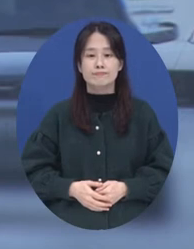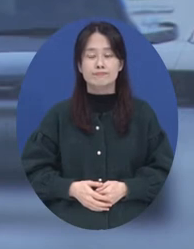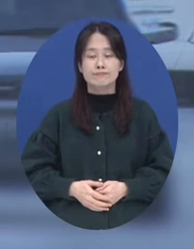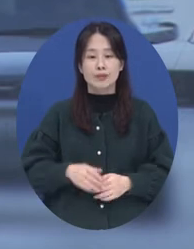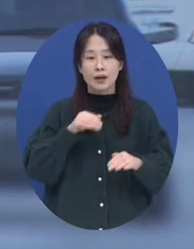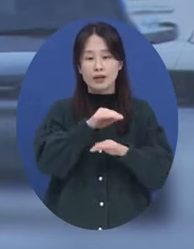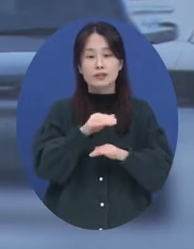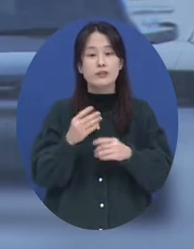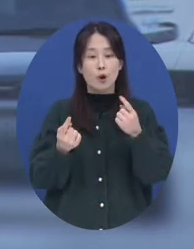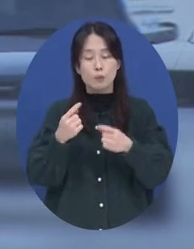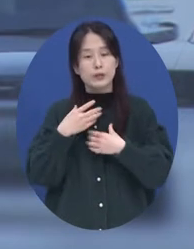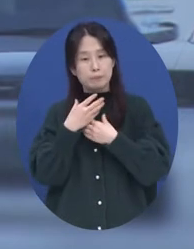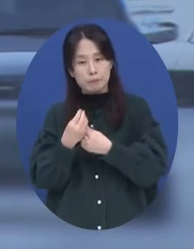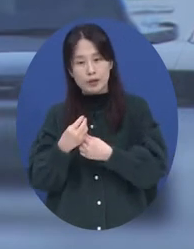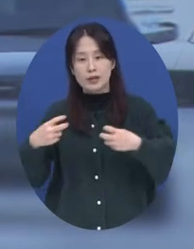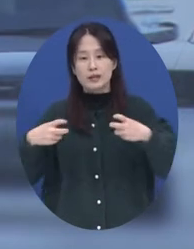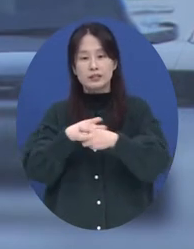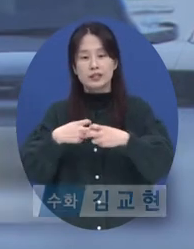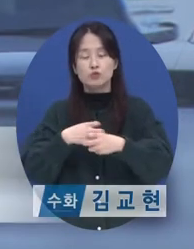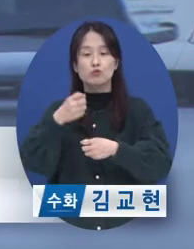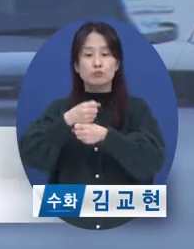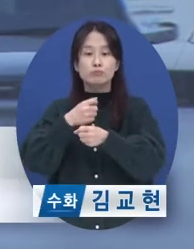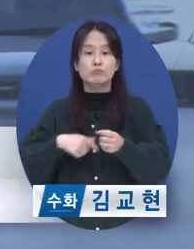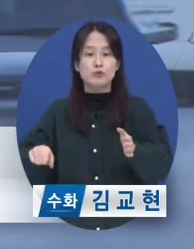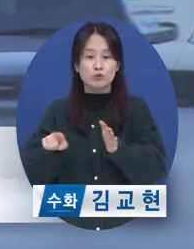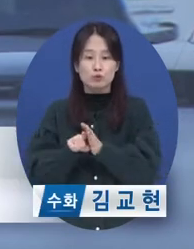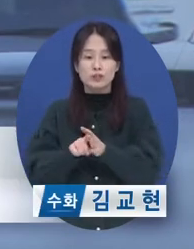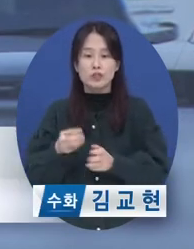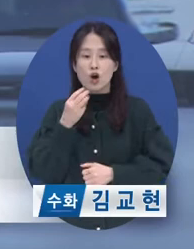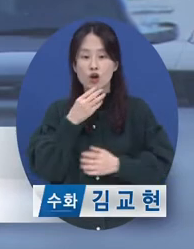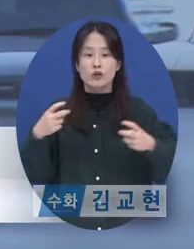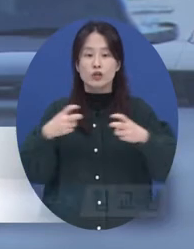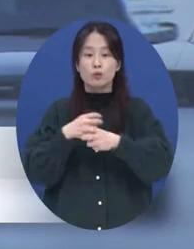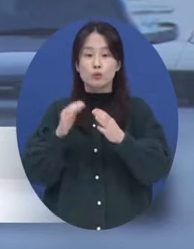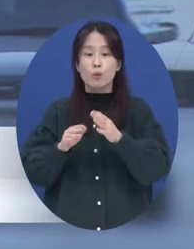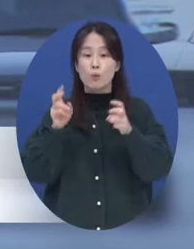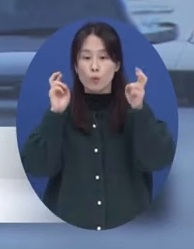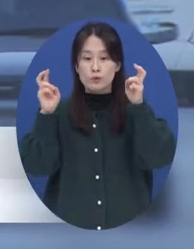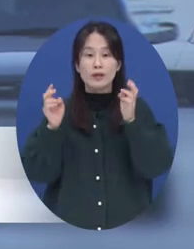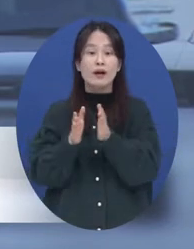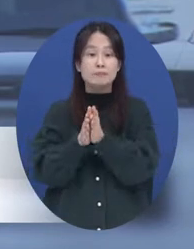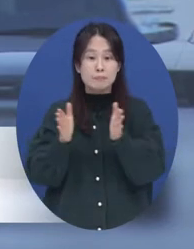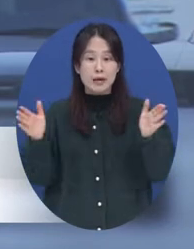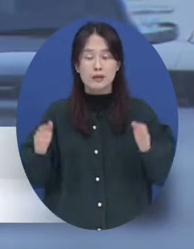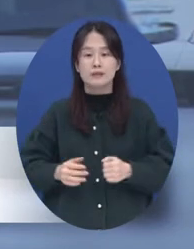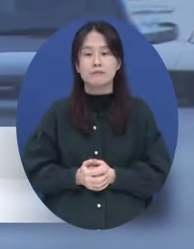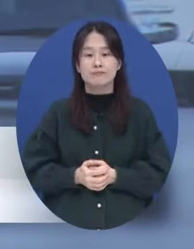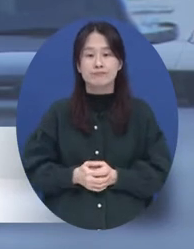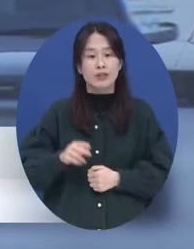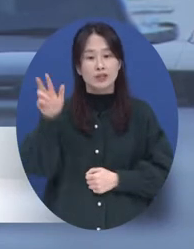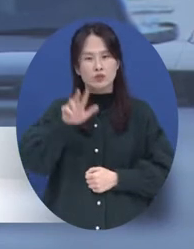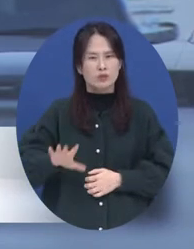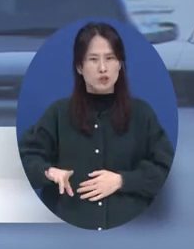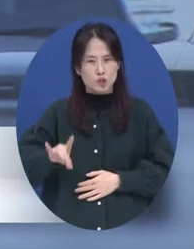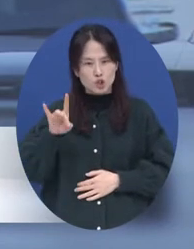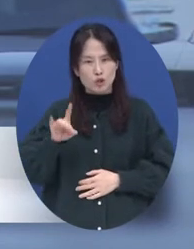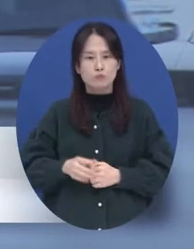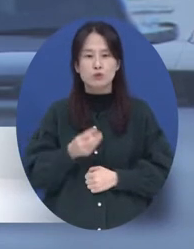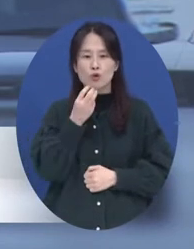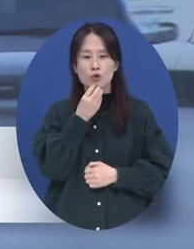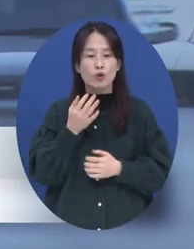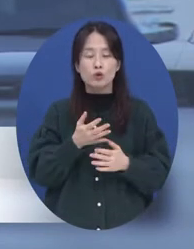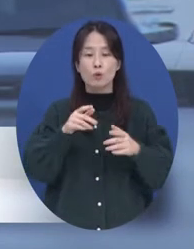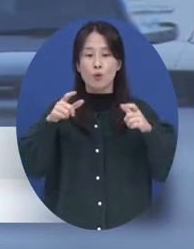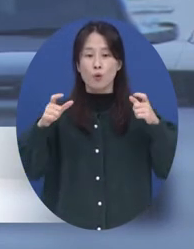자가용 보다 편리한 경기도 대중교통을 만들기 위해 경계에 교통 공사 가 문을 열었습니다 전국에서는 처음으로 도